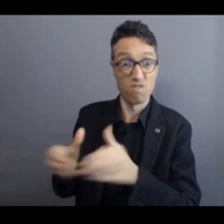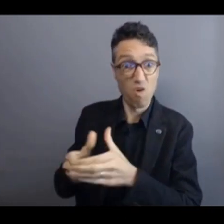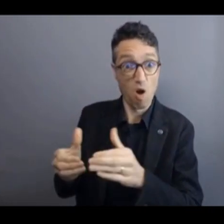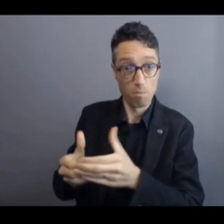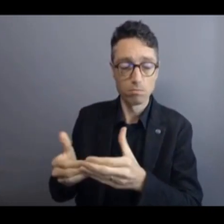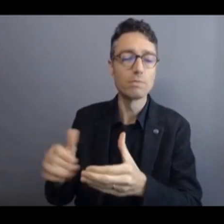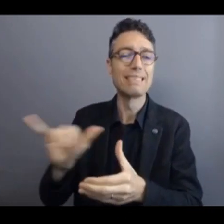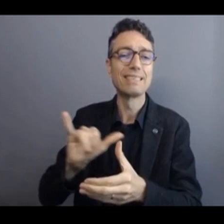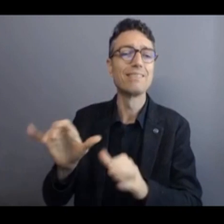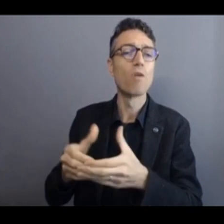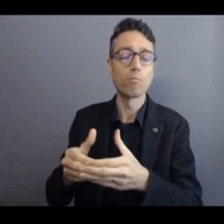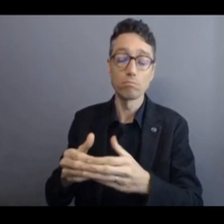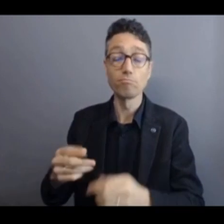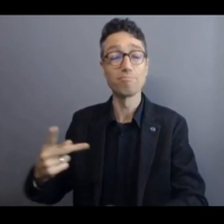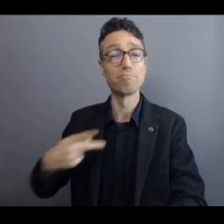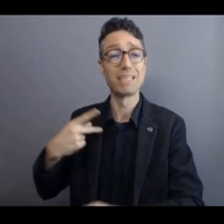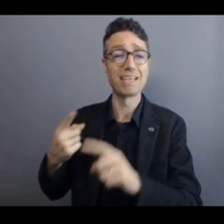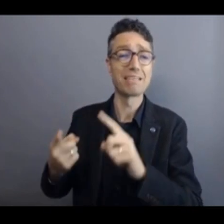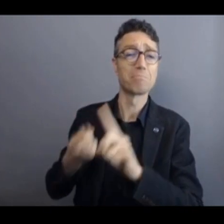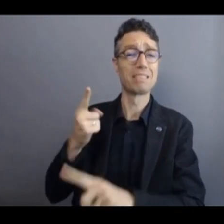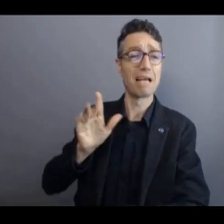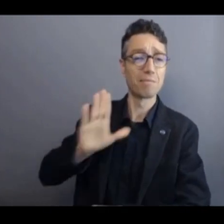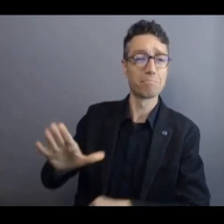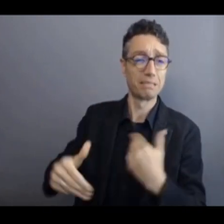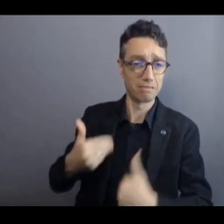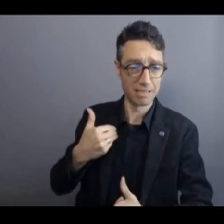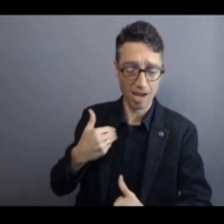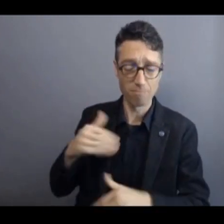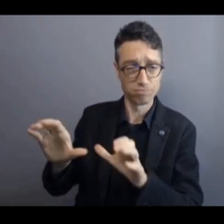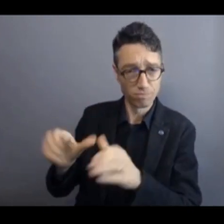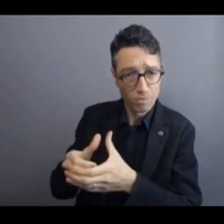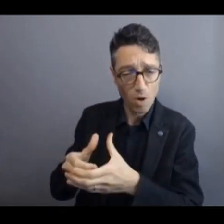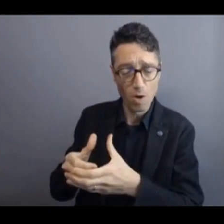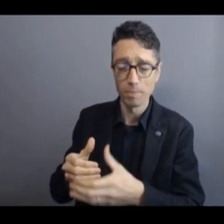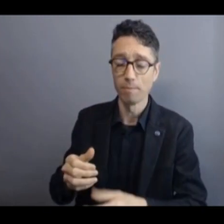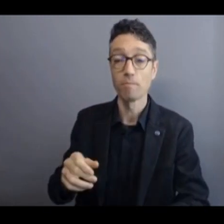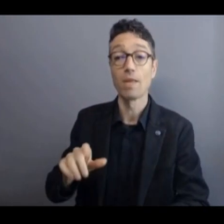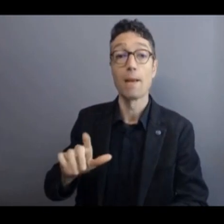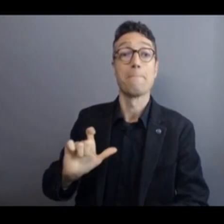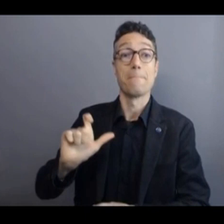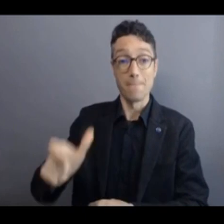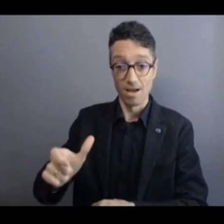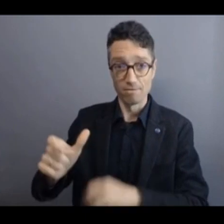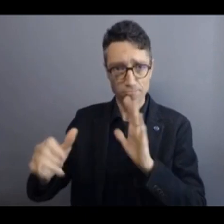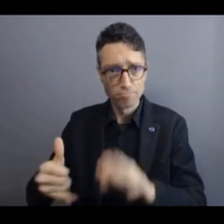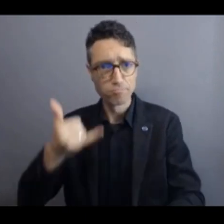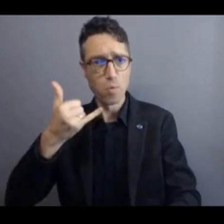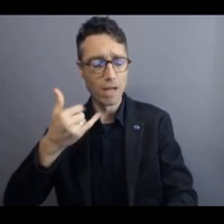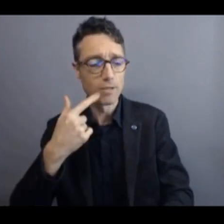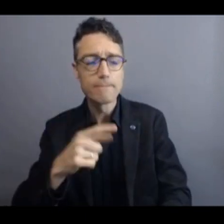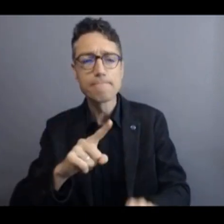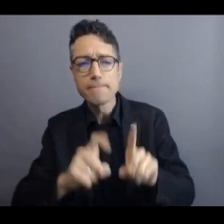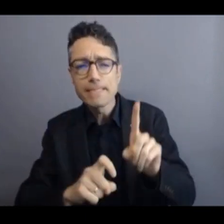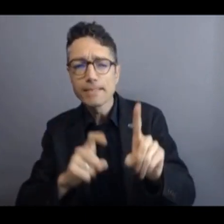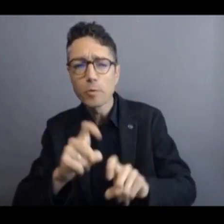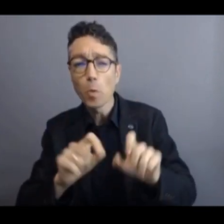spécialistes du handicap et sont capables d'adresser toutes ces questions avec le client afin de le rassurer et d'anticiper aussi